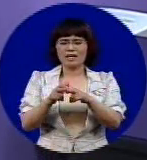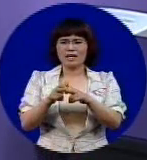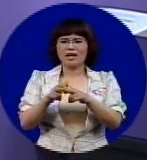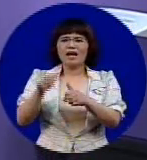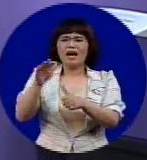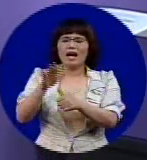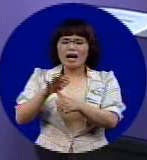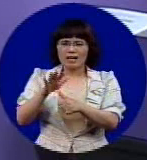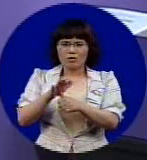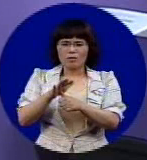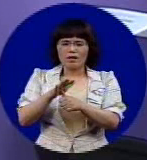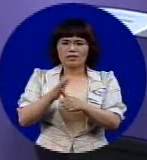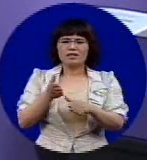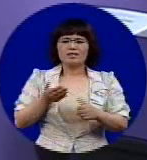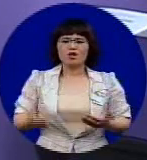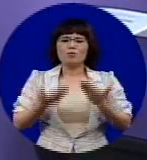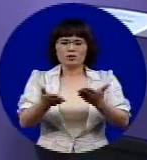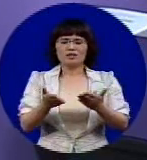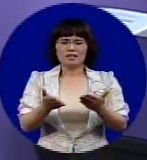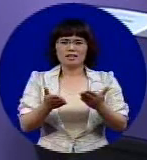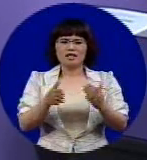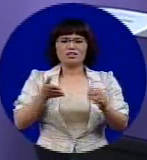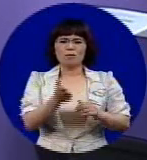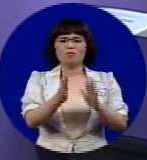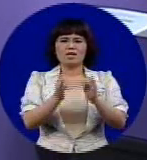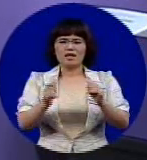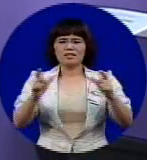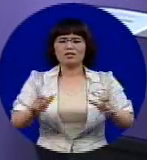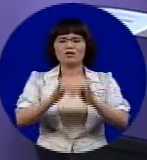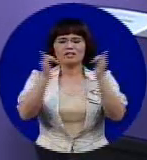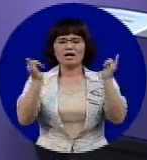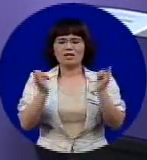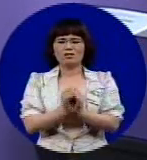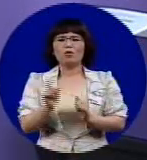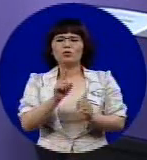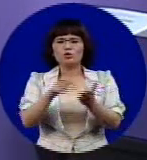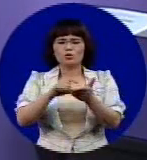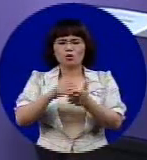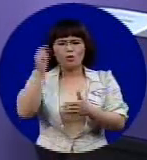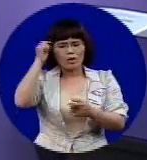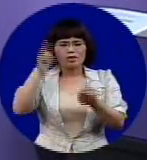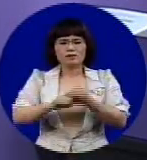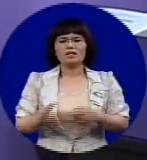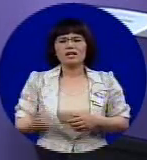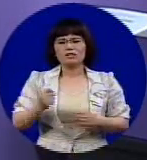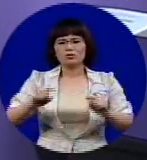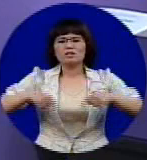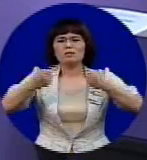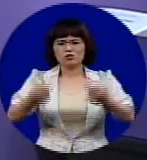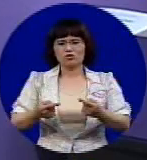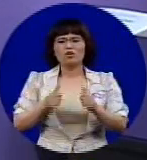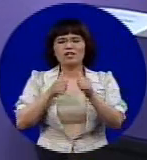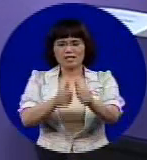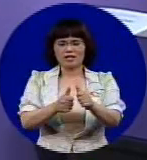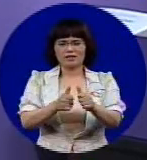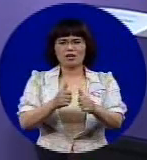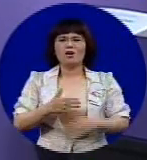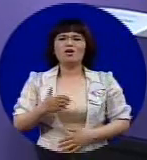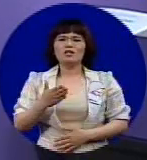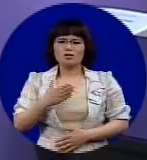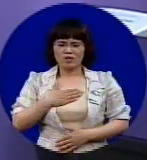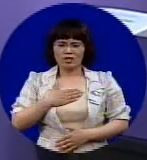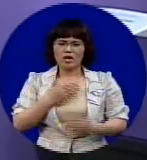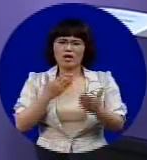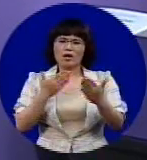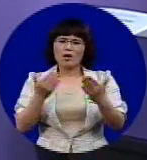그리고 자몽사자, 전문가, 그리고 지역사회에서 어느 정도 관심을 갖고 참여를 해주느냐에 따라서